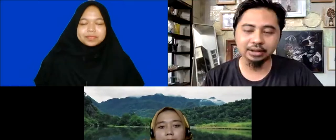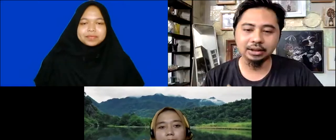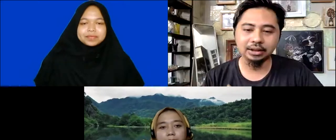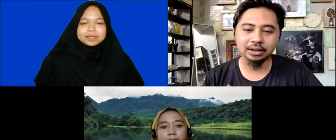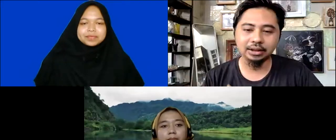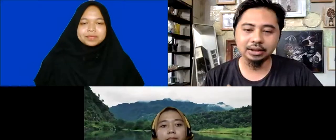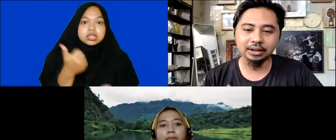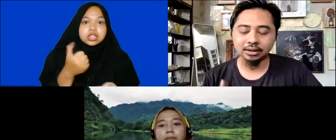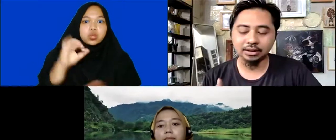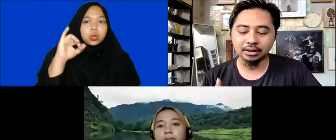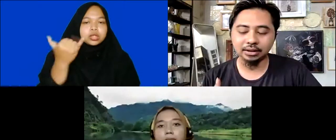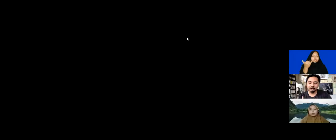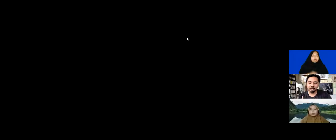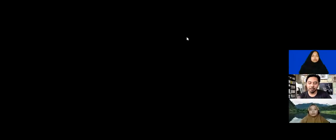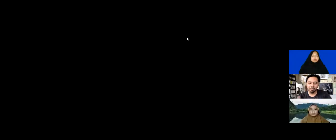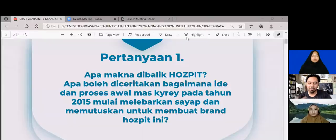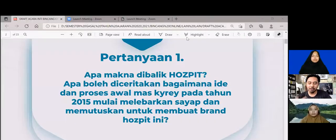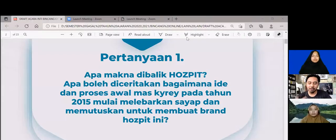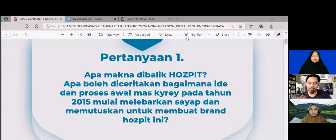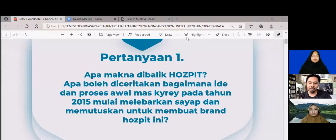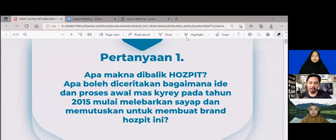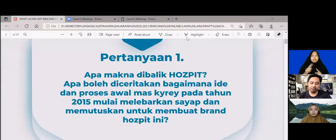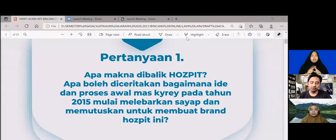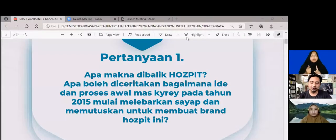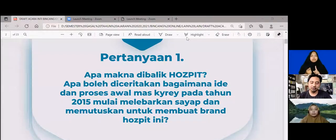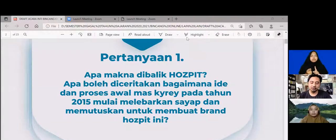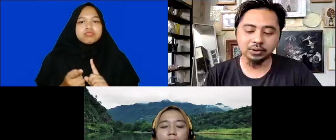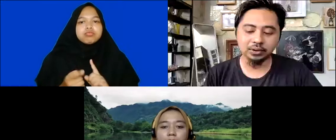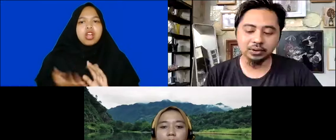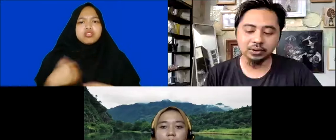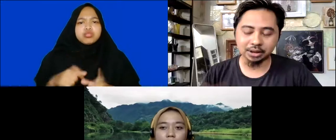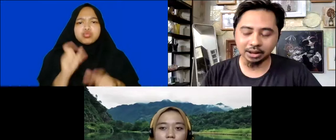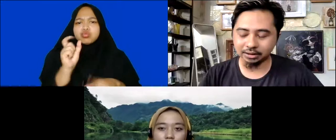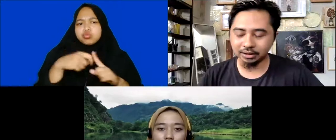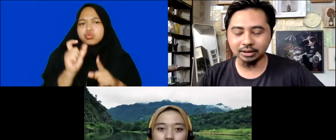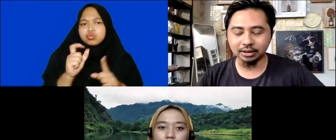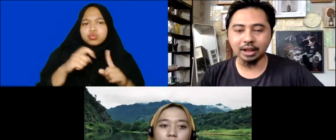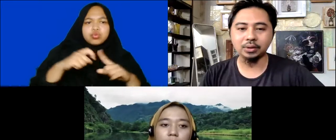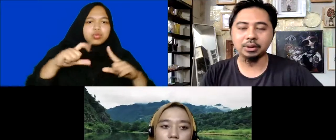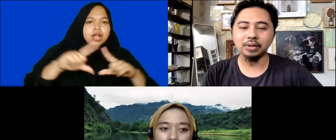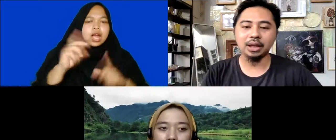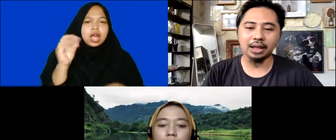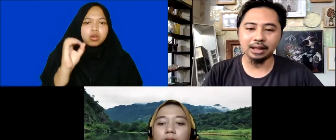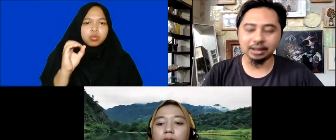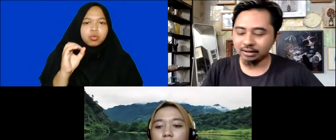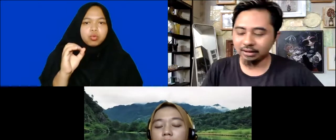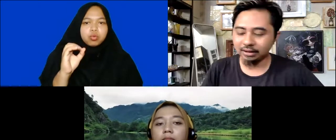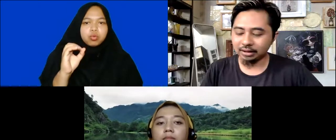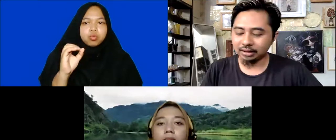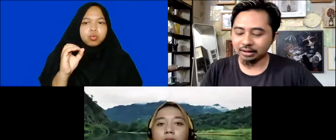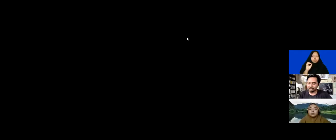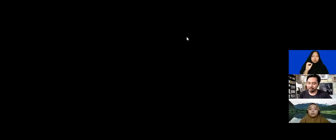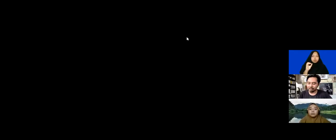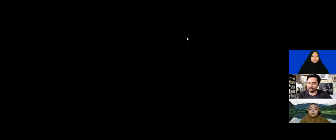Jogja, tapi aslinya suku Karo, terus saya besar di Karo, Sumatera Utara.